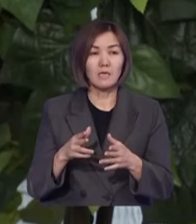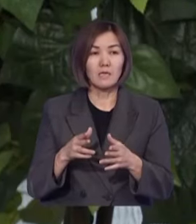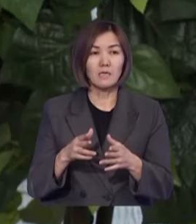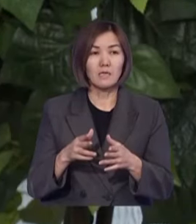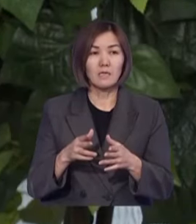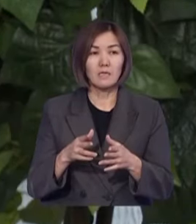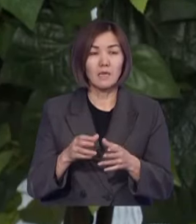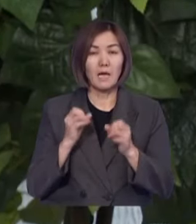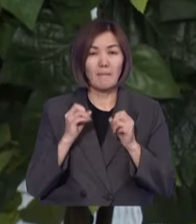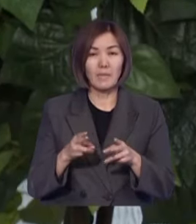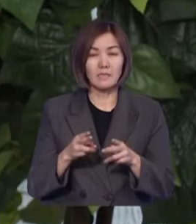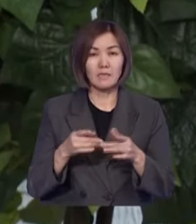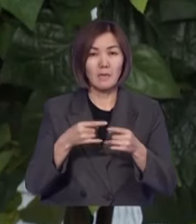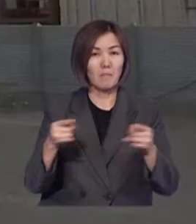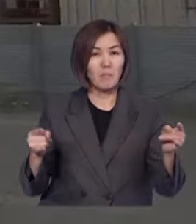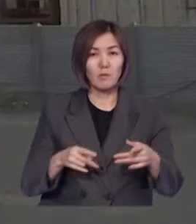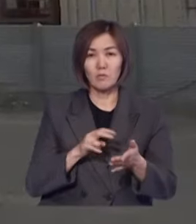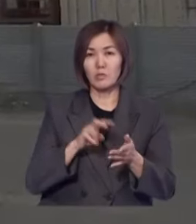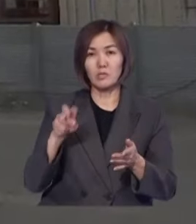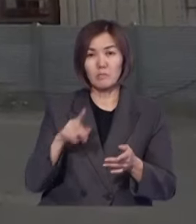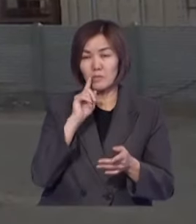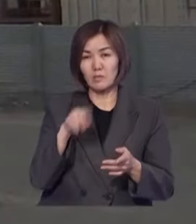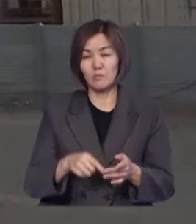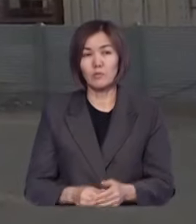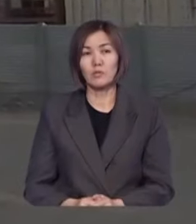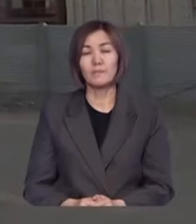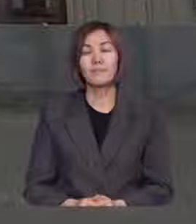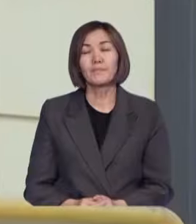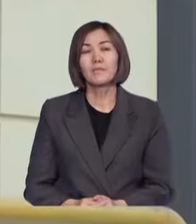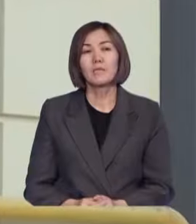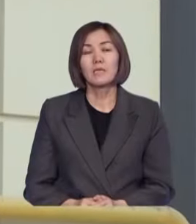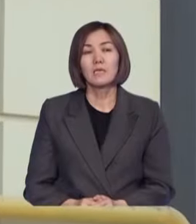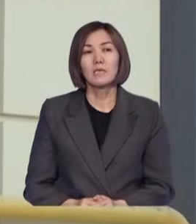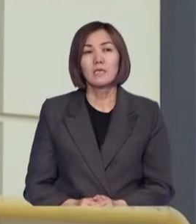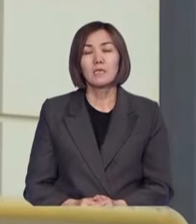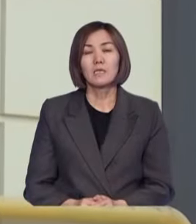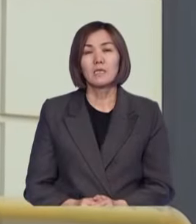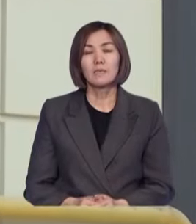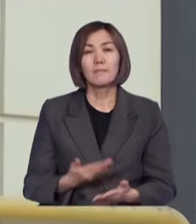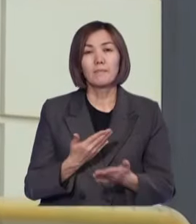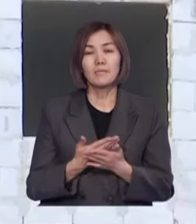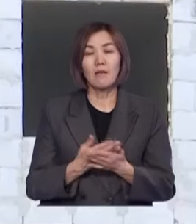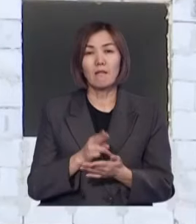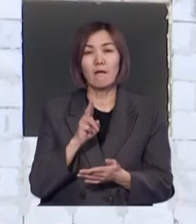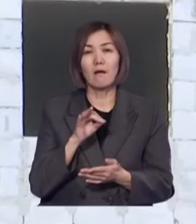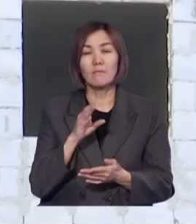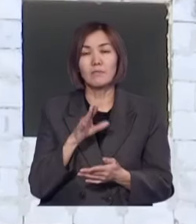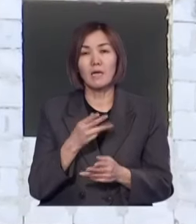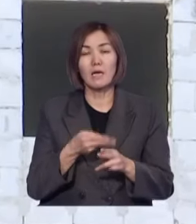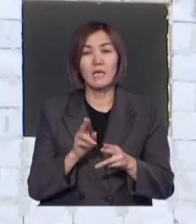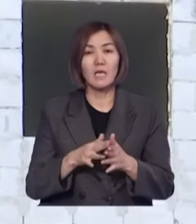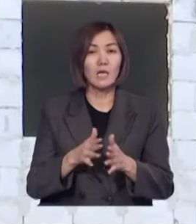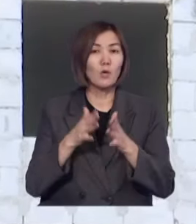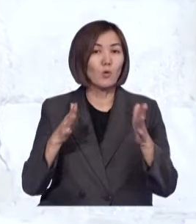ғой. Балконнан ешкім секіріп кетпейді. Зілзаланың қаупін жасанды көлдер арқылы азайтуға болады. Мысалы, Қапшаға еліміздегі ең үлкен